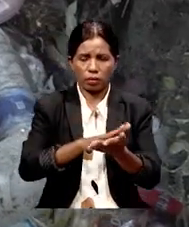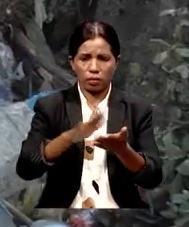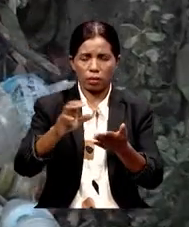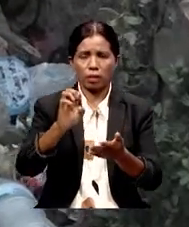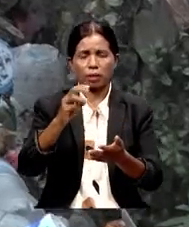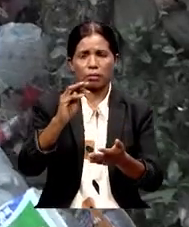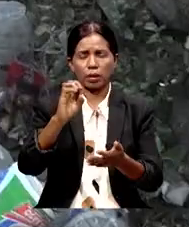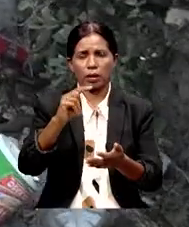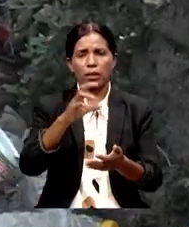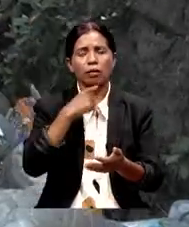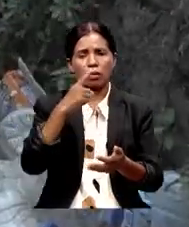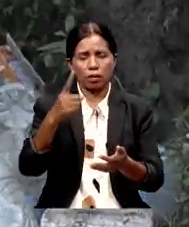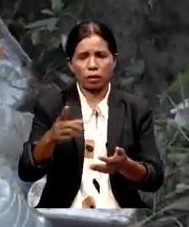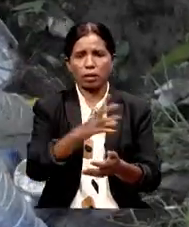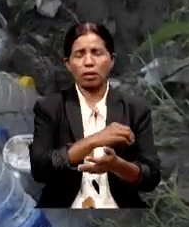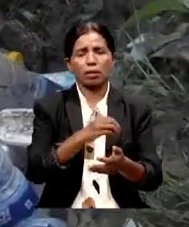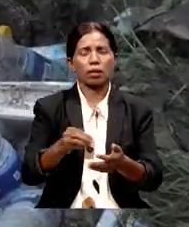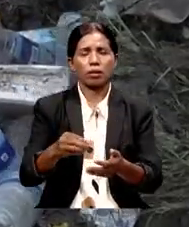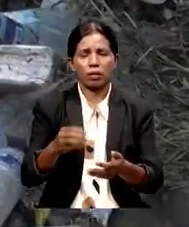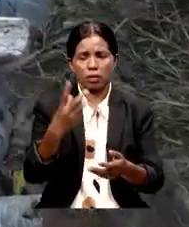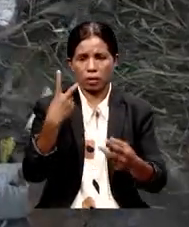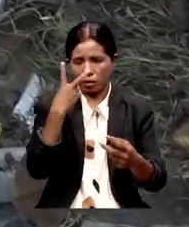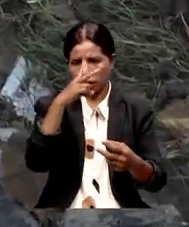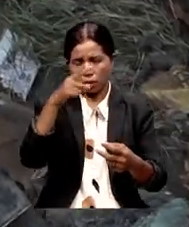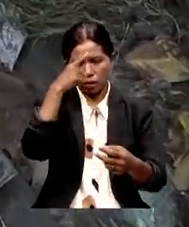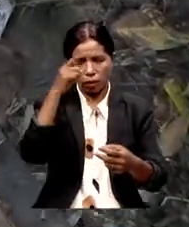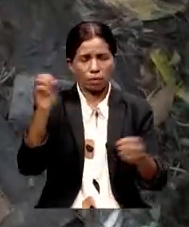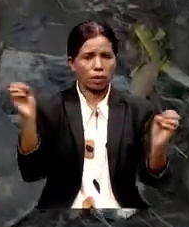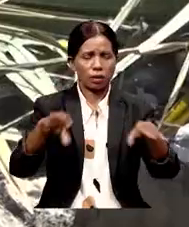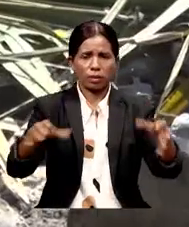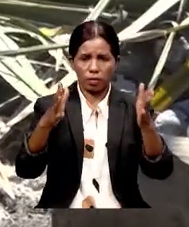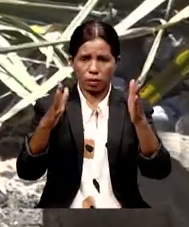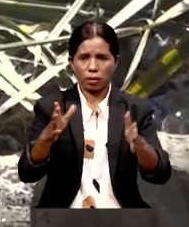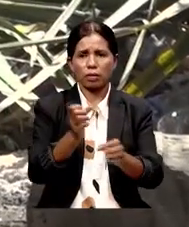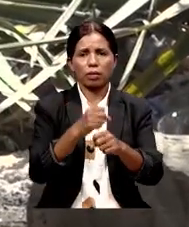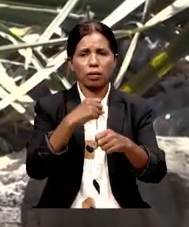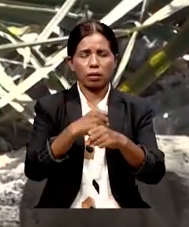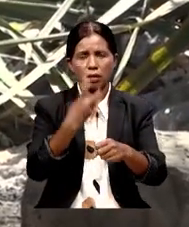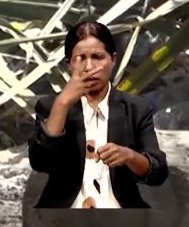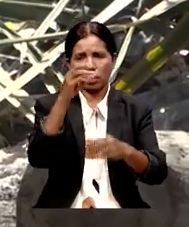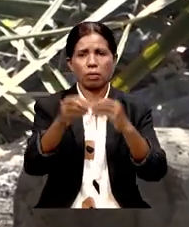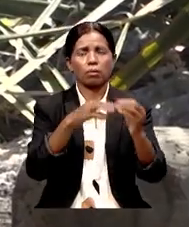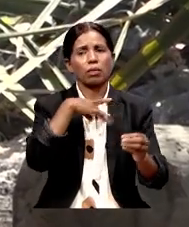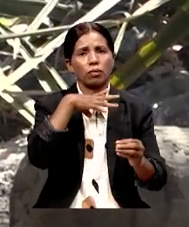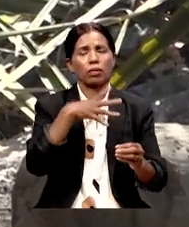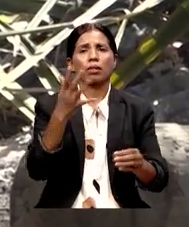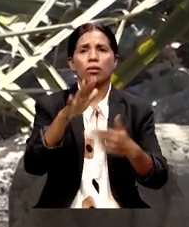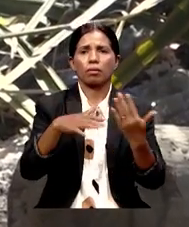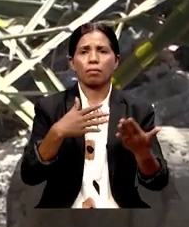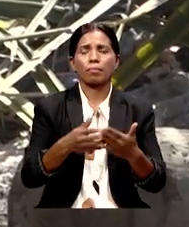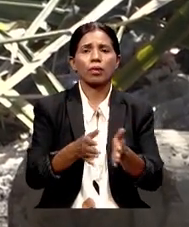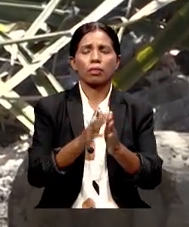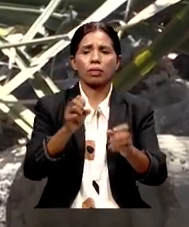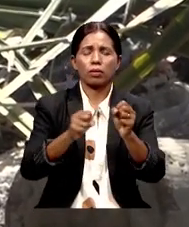Hermínio Muniz, reconhece katak, situação ne acontece, tamba menos recurso humano, hori halo controlo ba lixo. Hermínio Masuso